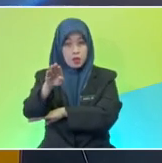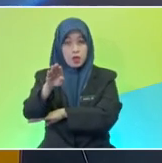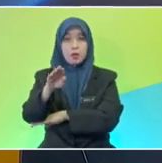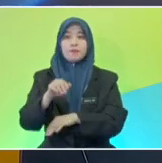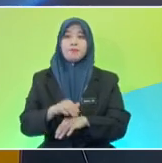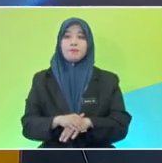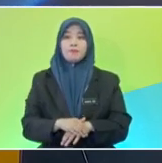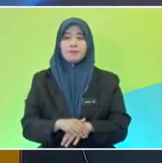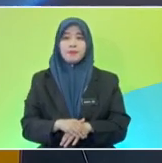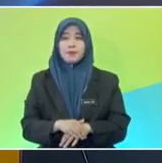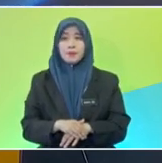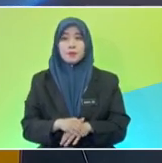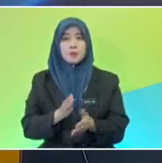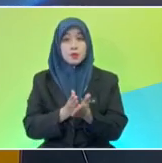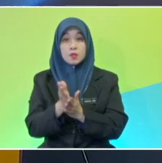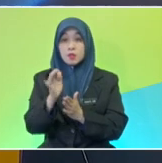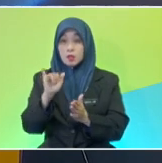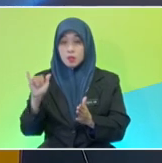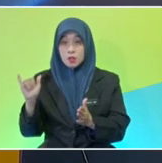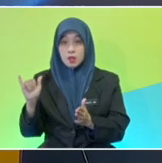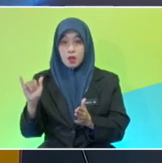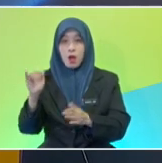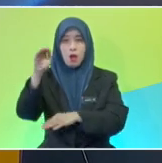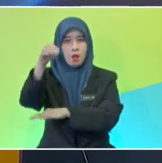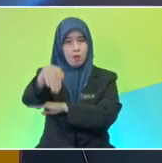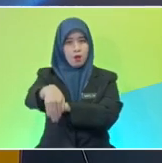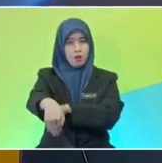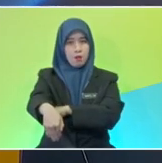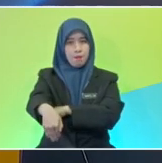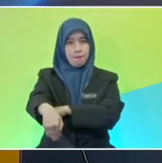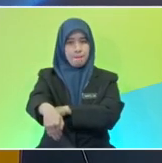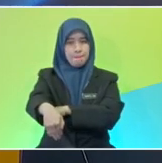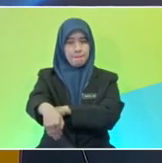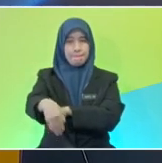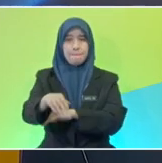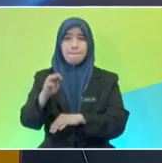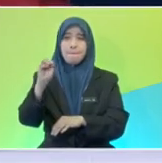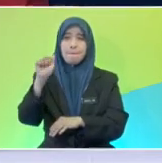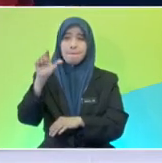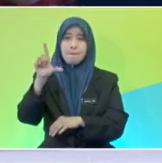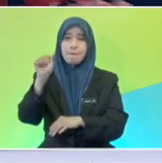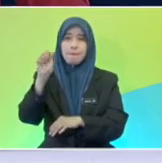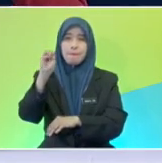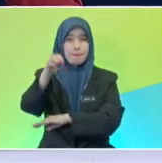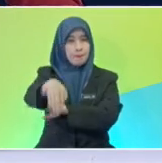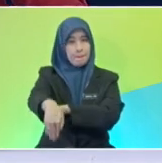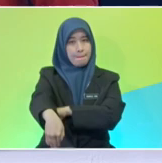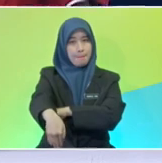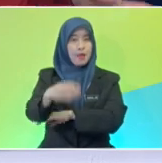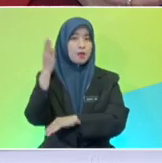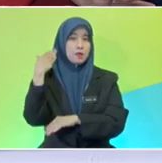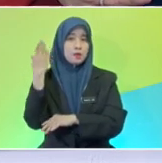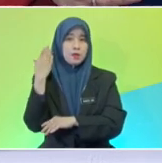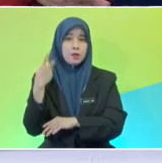bersesuaian. Okey. Seterusnya. Tinggal malam je cikgu. Malam. Okey, malam eh. Malam, biasanya kalau kita